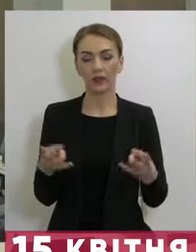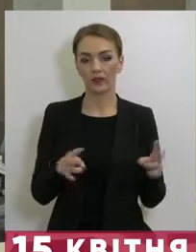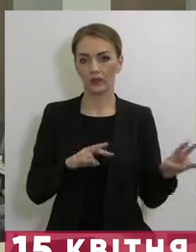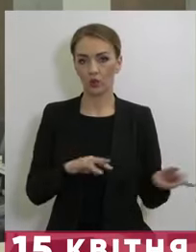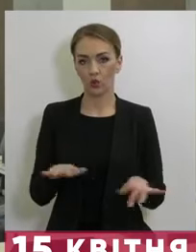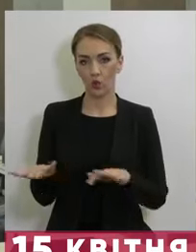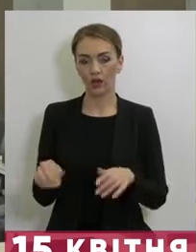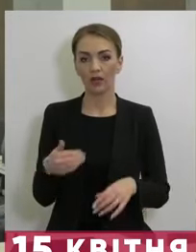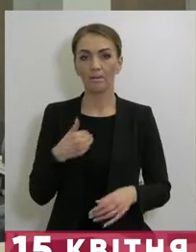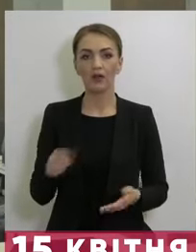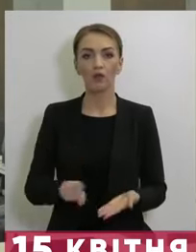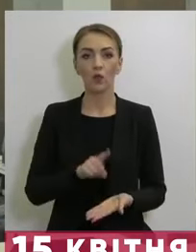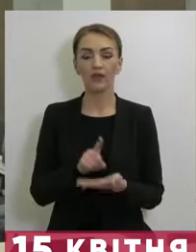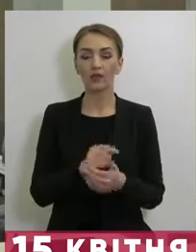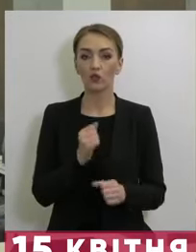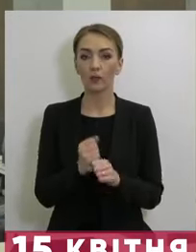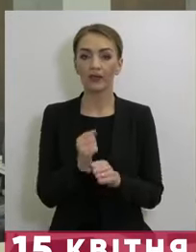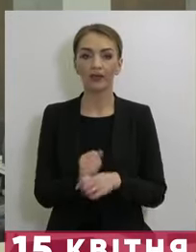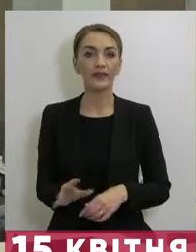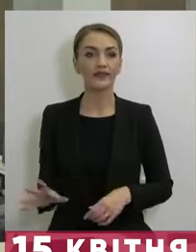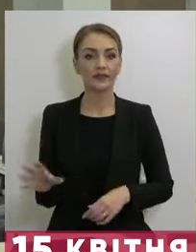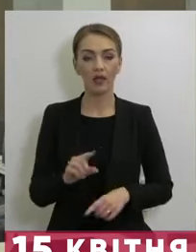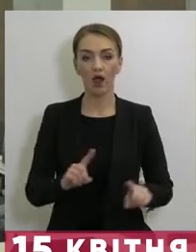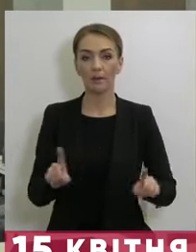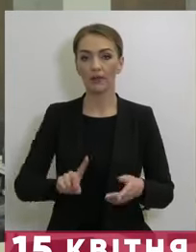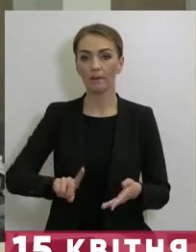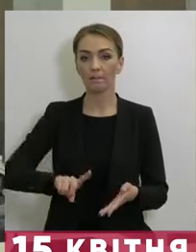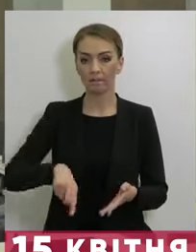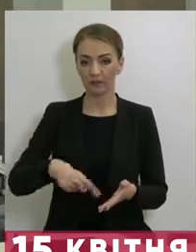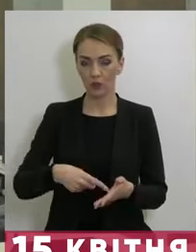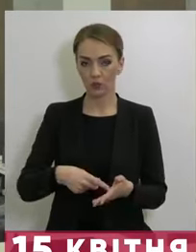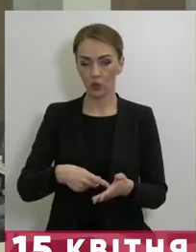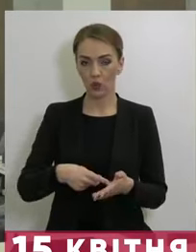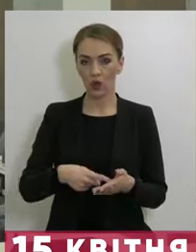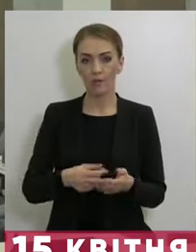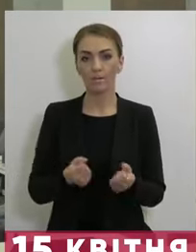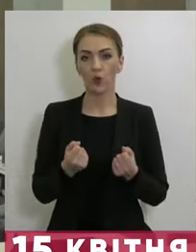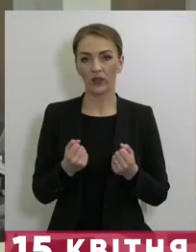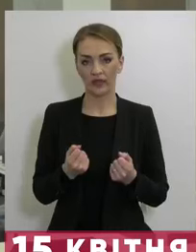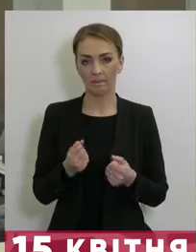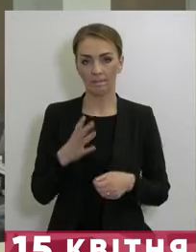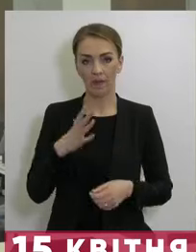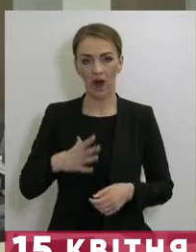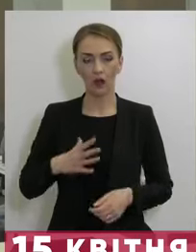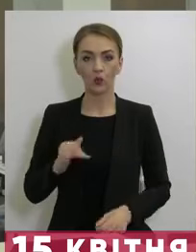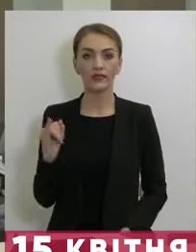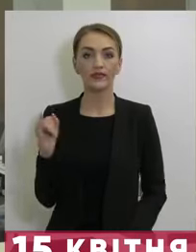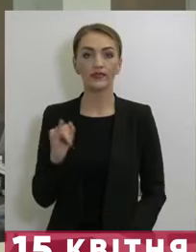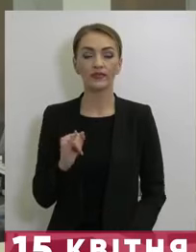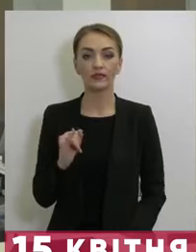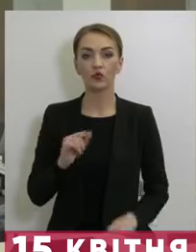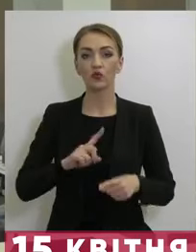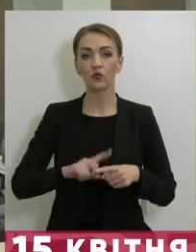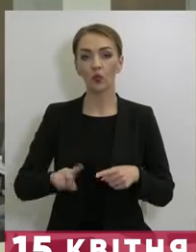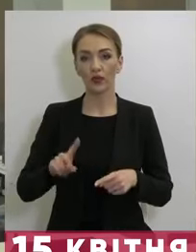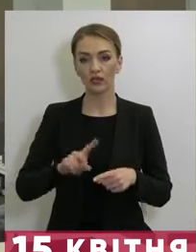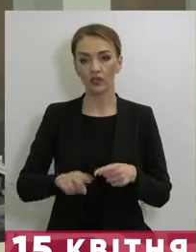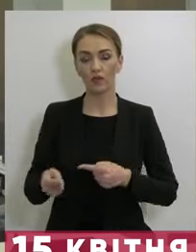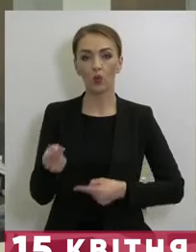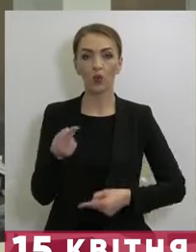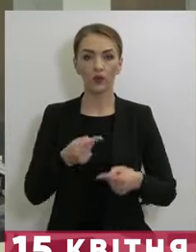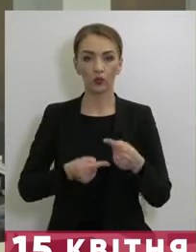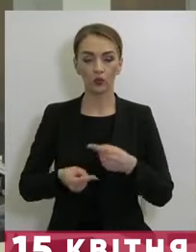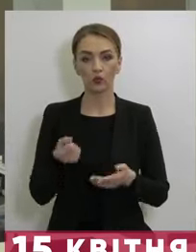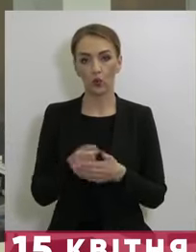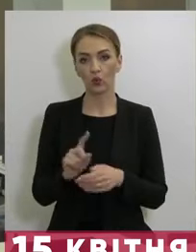Ми повинні зробити все, аби місто протрималось і скоріше